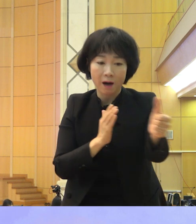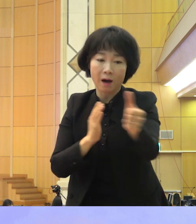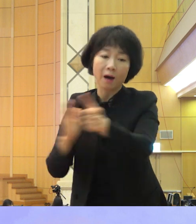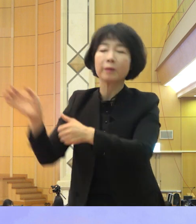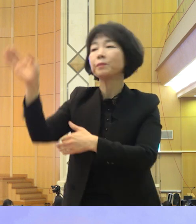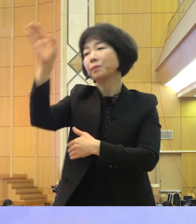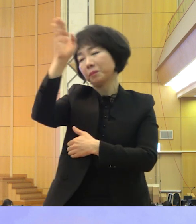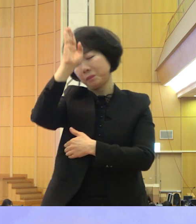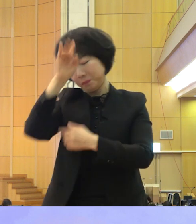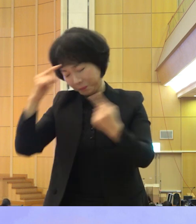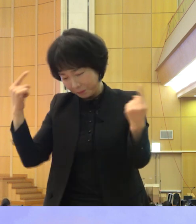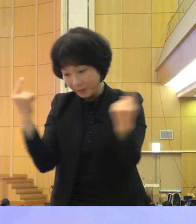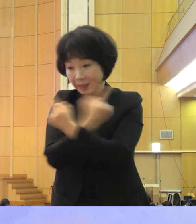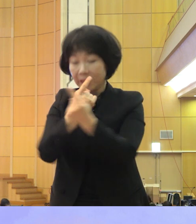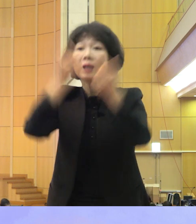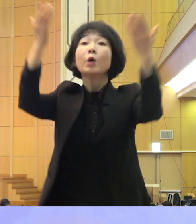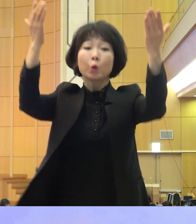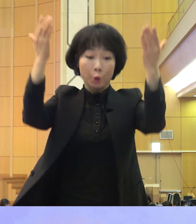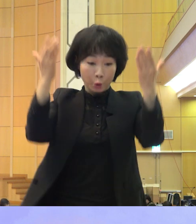기도합시다.